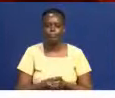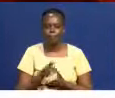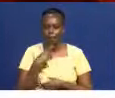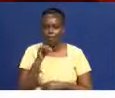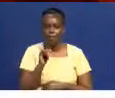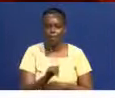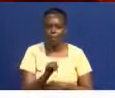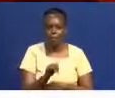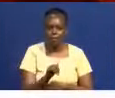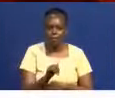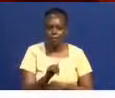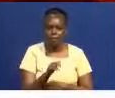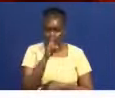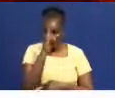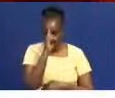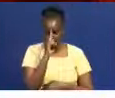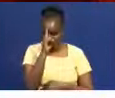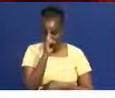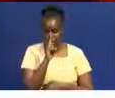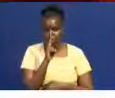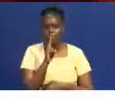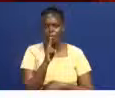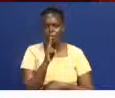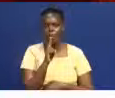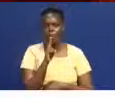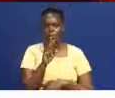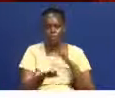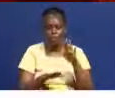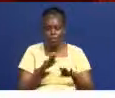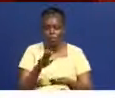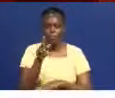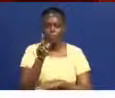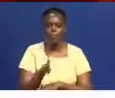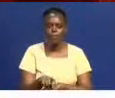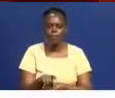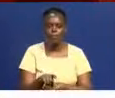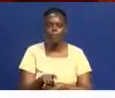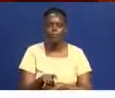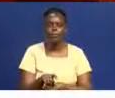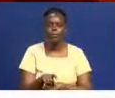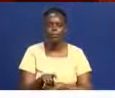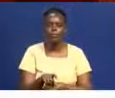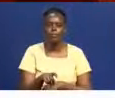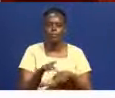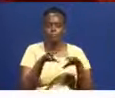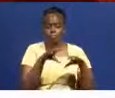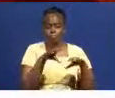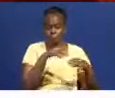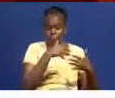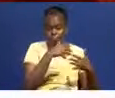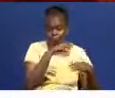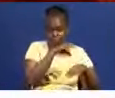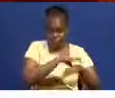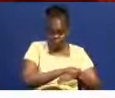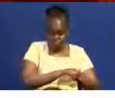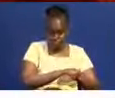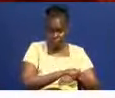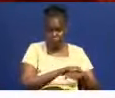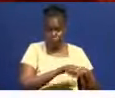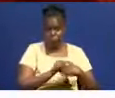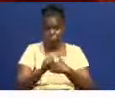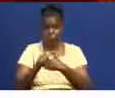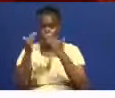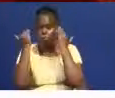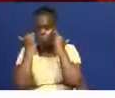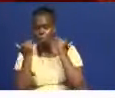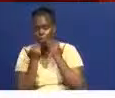Tunasema ya kwamba hao polisi hatua lazima ichukuliwe na washikwe, waweze kupelekwa